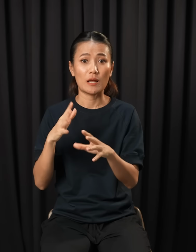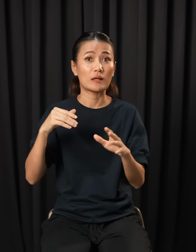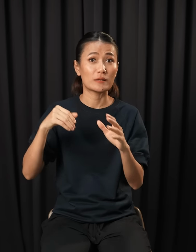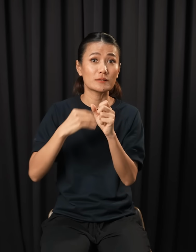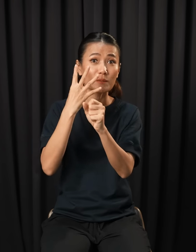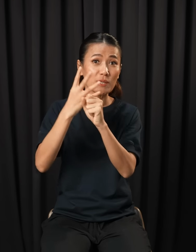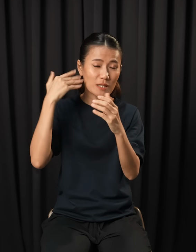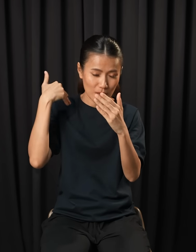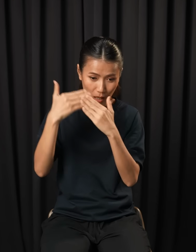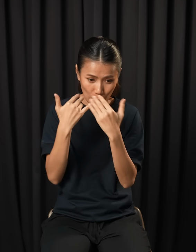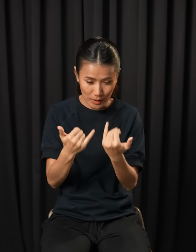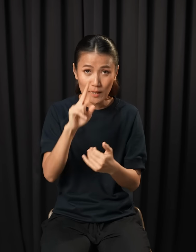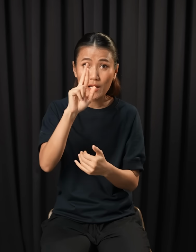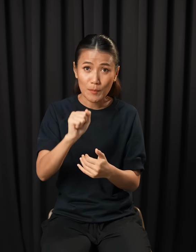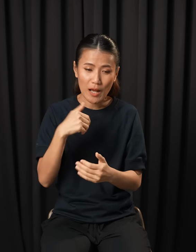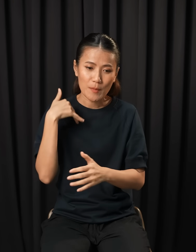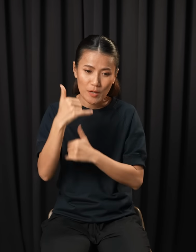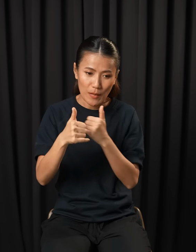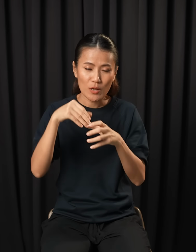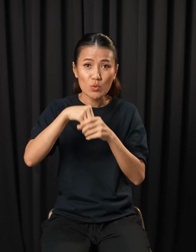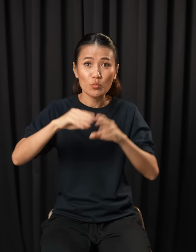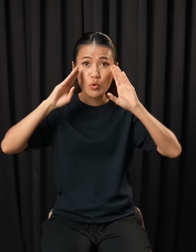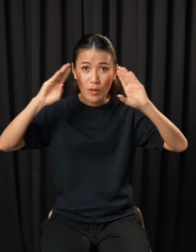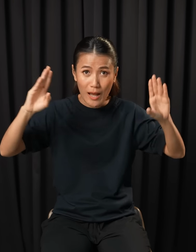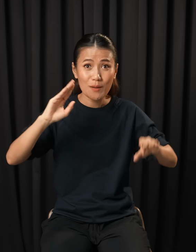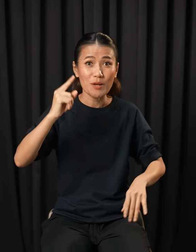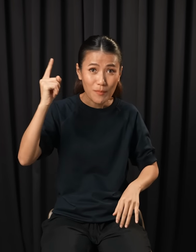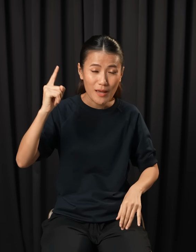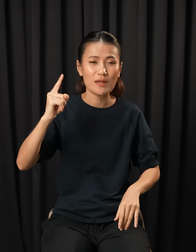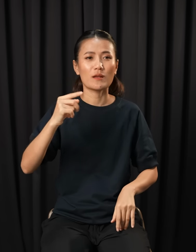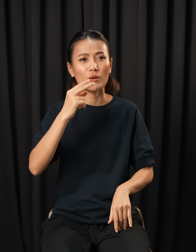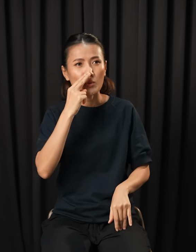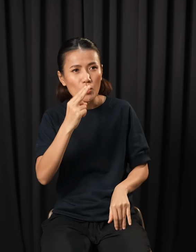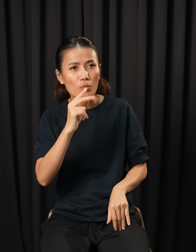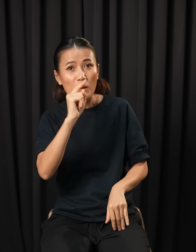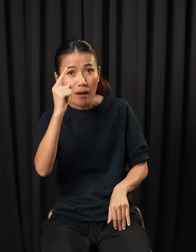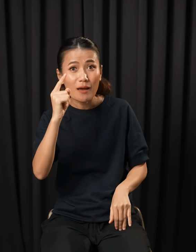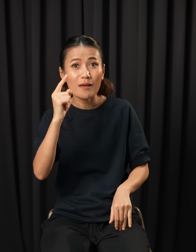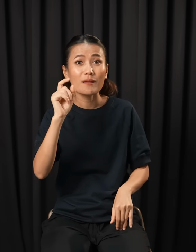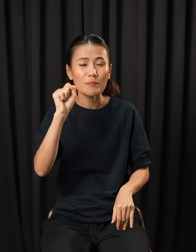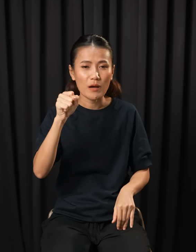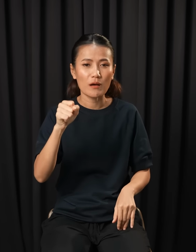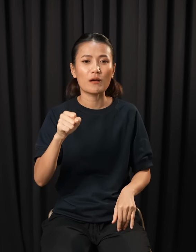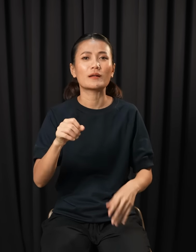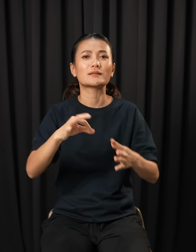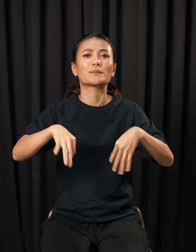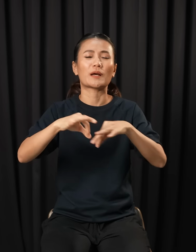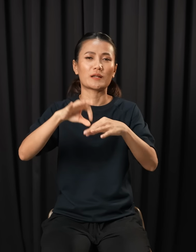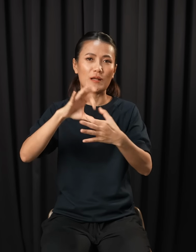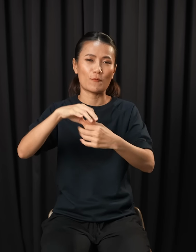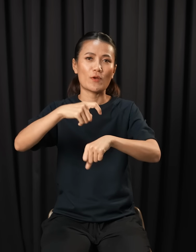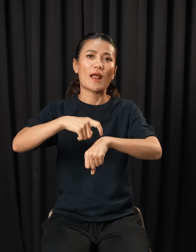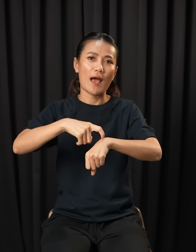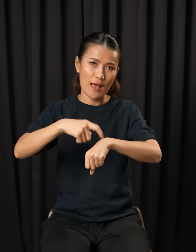จน์ที่มีโอกาสได้ทำงานในมากขึ้น okay. นะครับแล้วสิ่งที่เพิ่มขึ้นมาก็คือ4ปีที่เราทำงานในสภา okay. ประสบการณ์ใหม่ๆข้อมูลใหม่ๆจากตอนที่